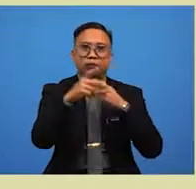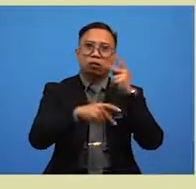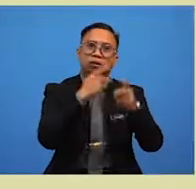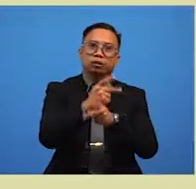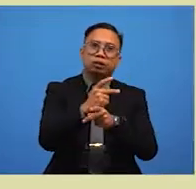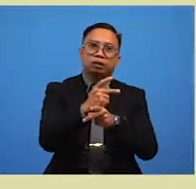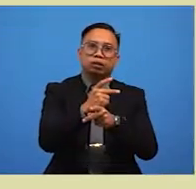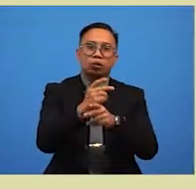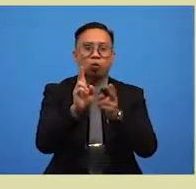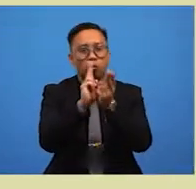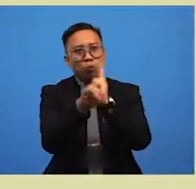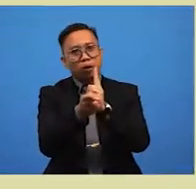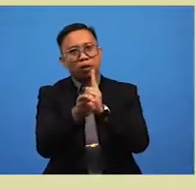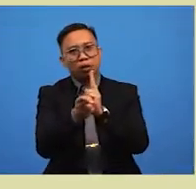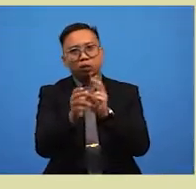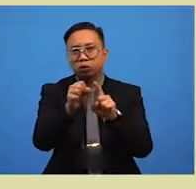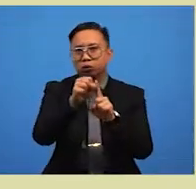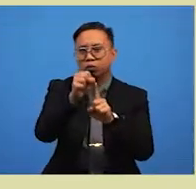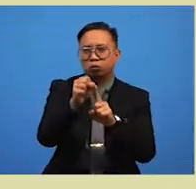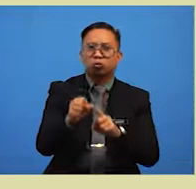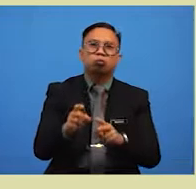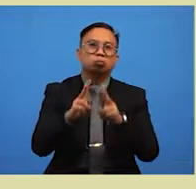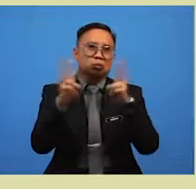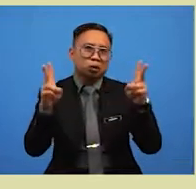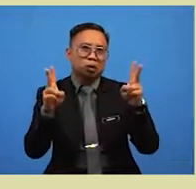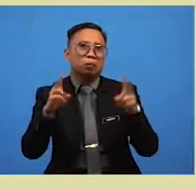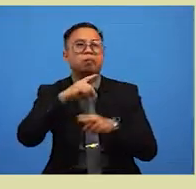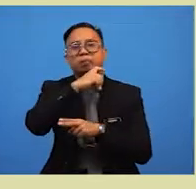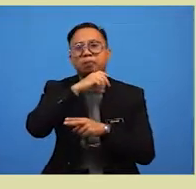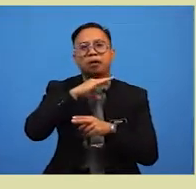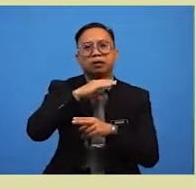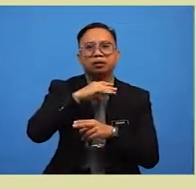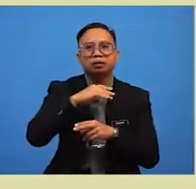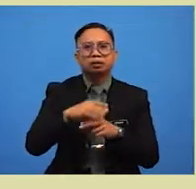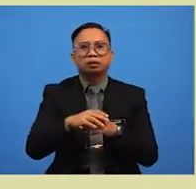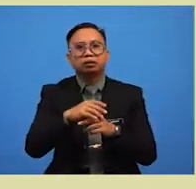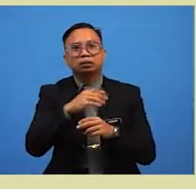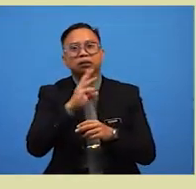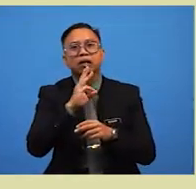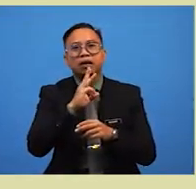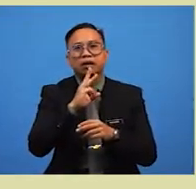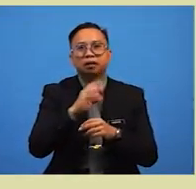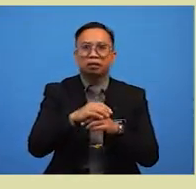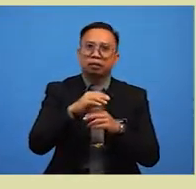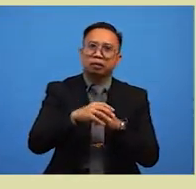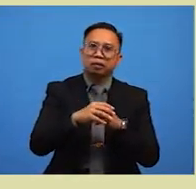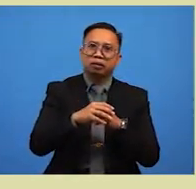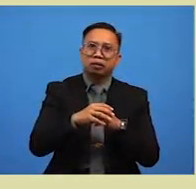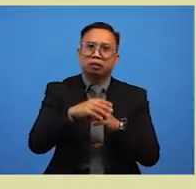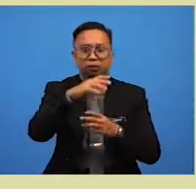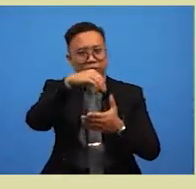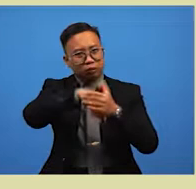proses perubahan suhu ekstrim, basah kering batuan, tindakan frost, penghabluran garam